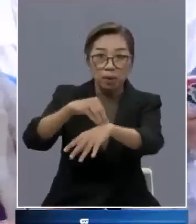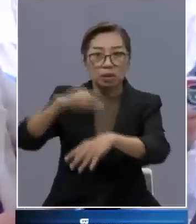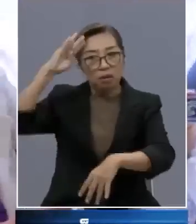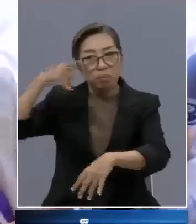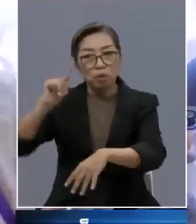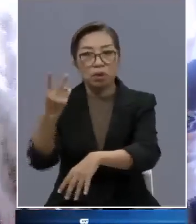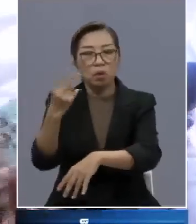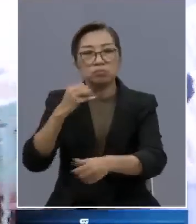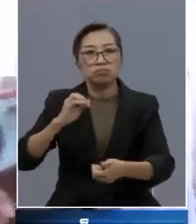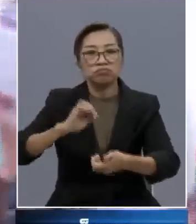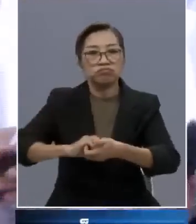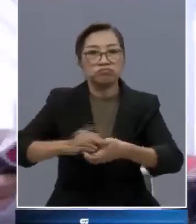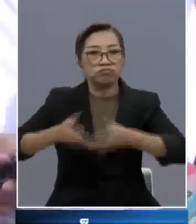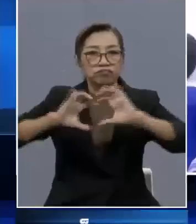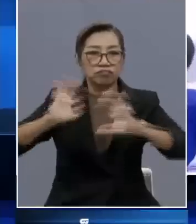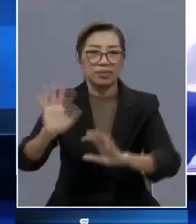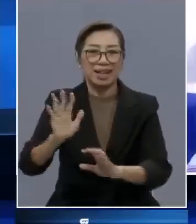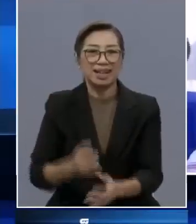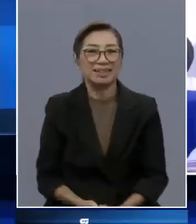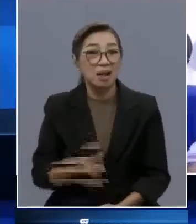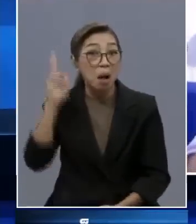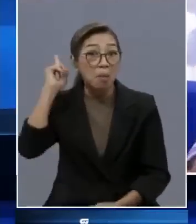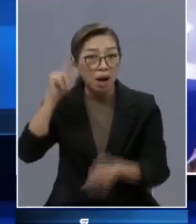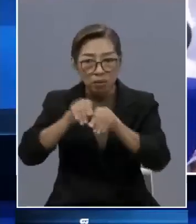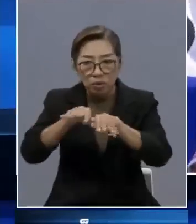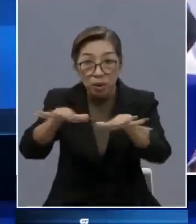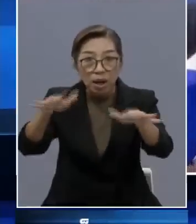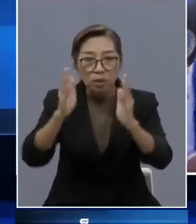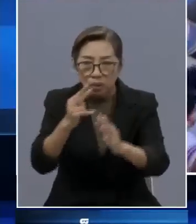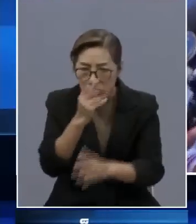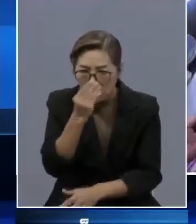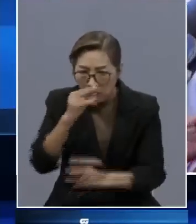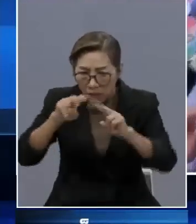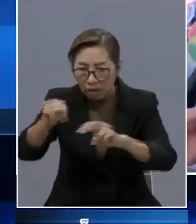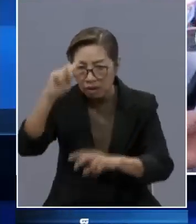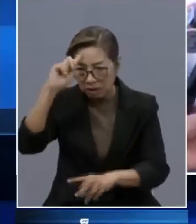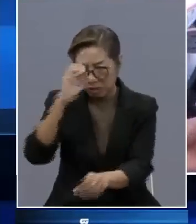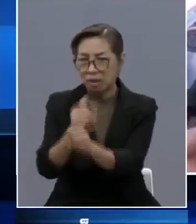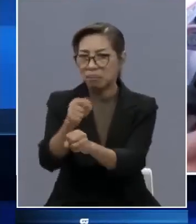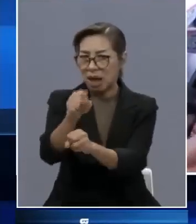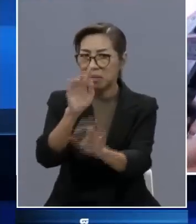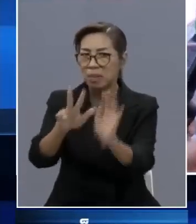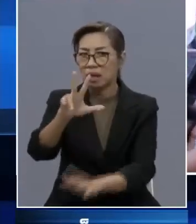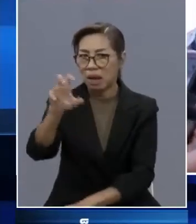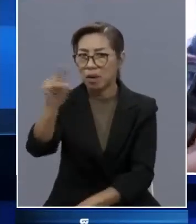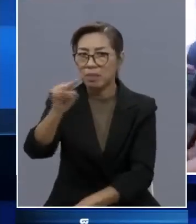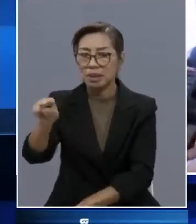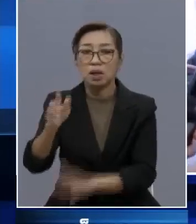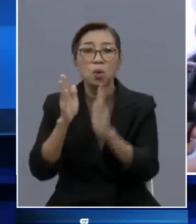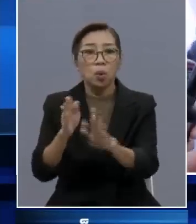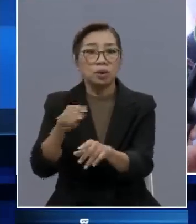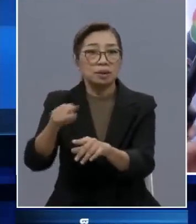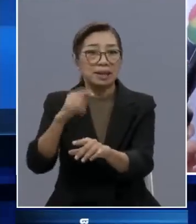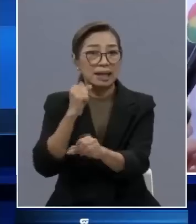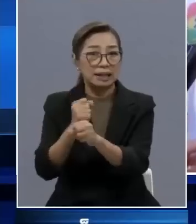ข่าวที่เกิดขึ้นเนี่ยก็ถึงขั้นวิเคราะห์กันไปเป็นฉากๆเลยครับว่าน่าจะเกิดขึ้นได้แน่ 300% นะครับแล้วผู้พลิกเกมเนี่ยตามกระ